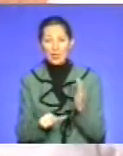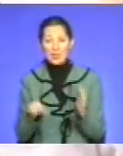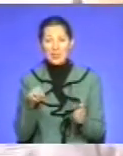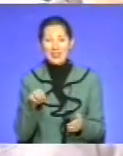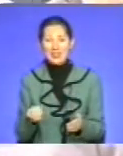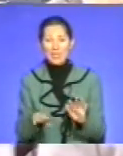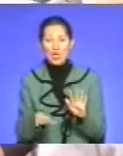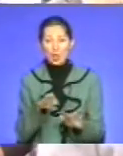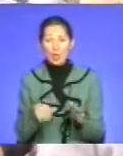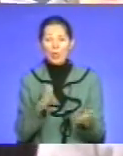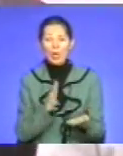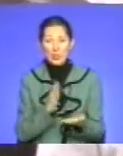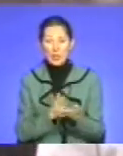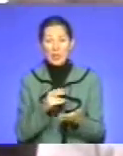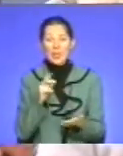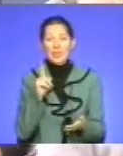1 160 000 тонн став